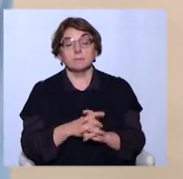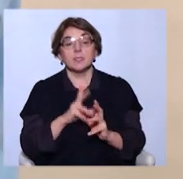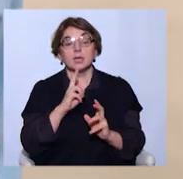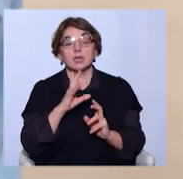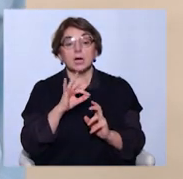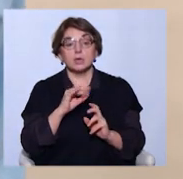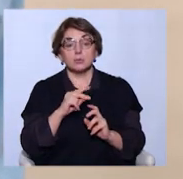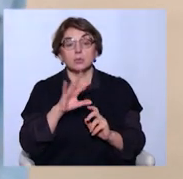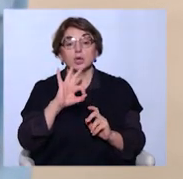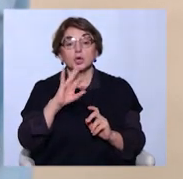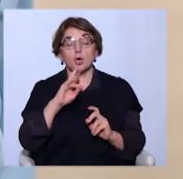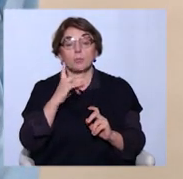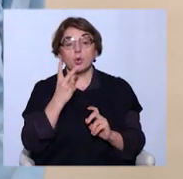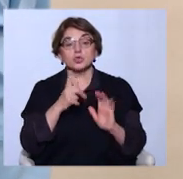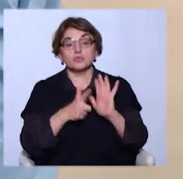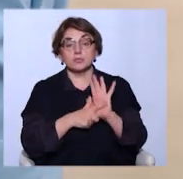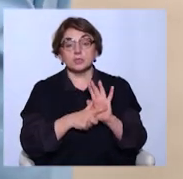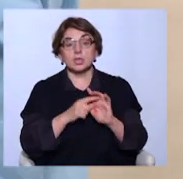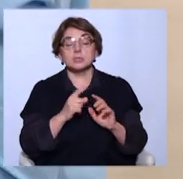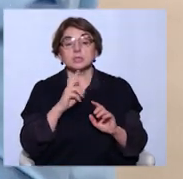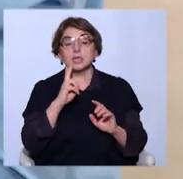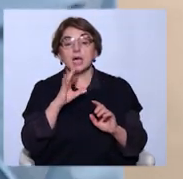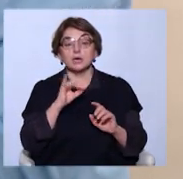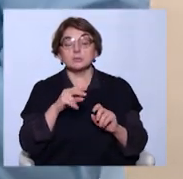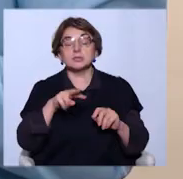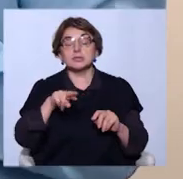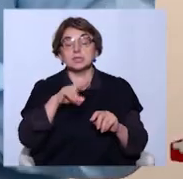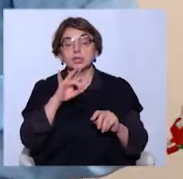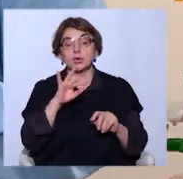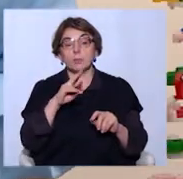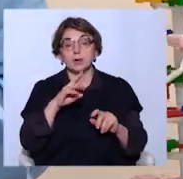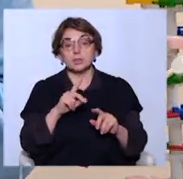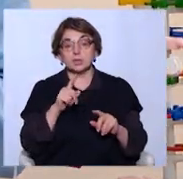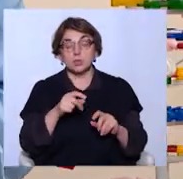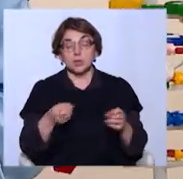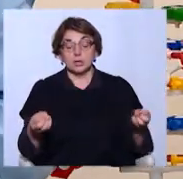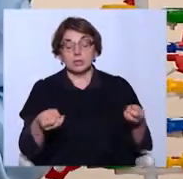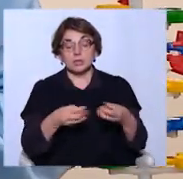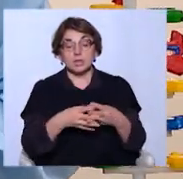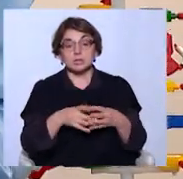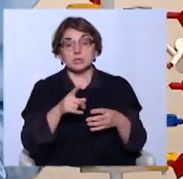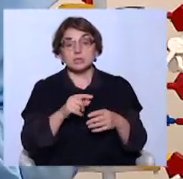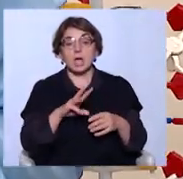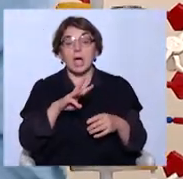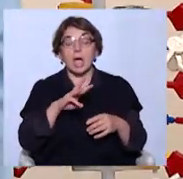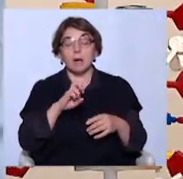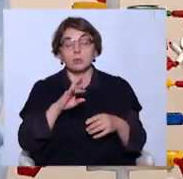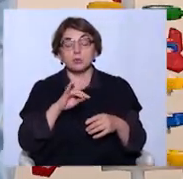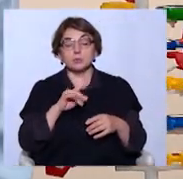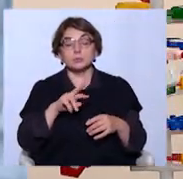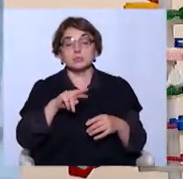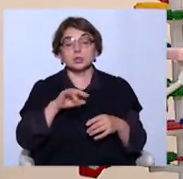კალიუმი 2-ქრომ-2-7, ეს არის კალიუმის ბიქრომატი, თუმცა რეაქციაში გითხარით ამონიუმის ბიქრომატი